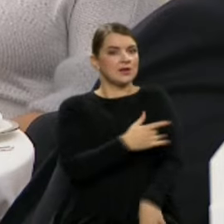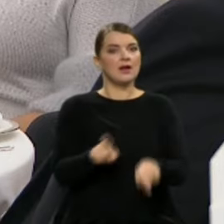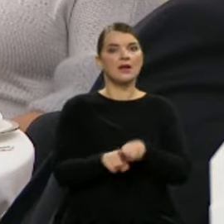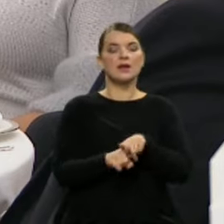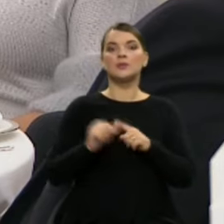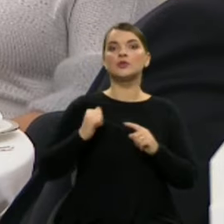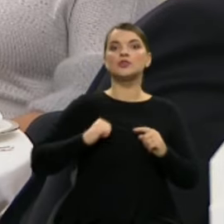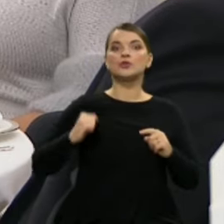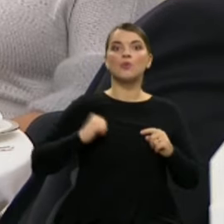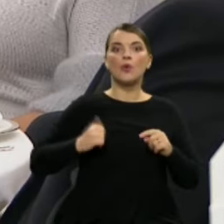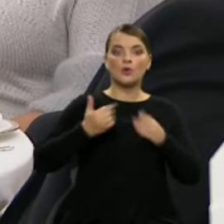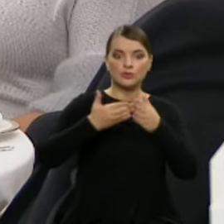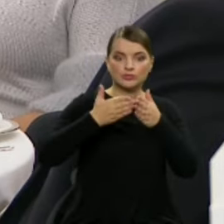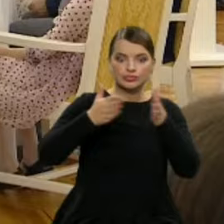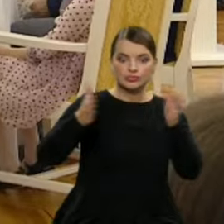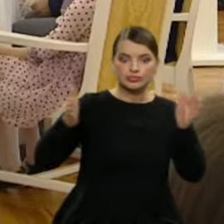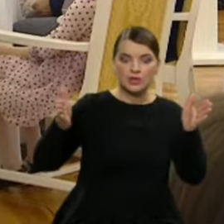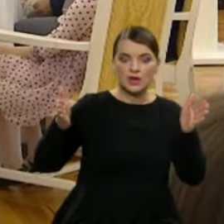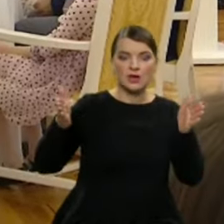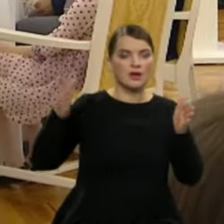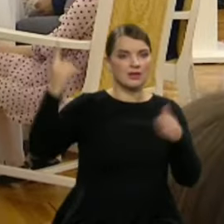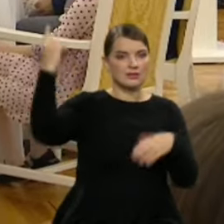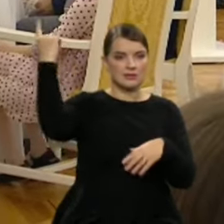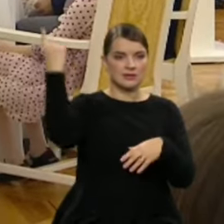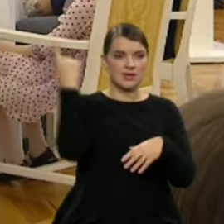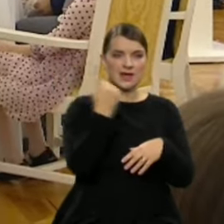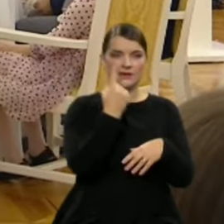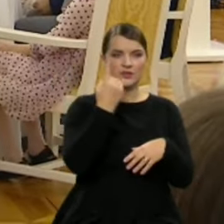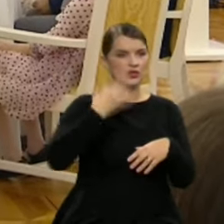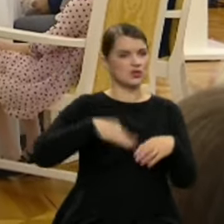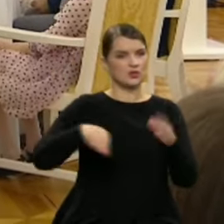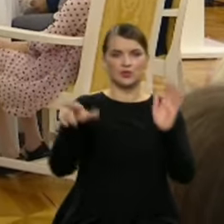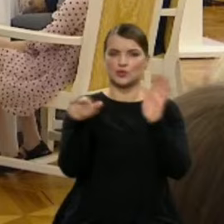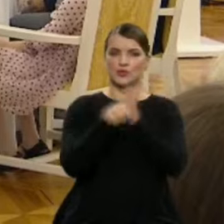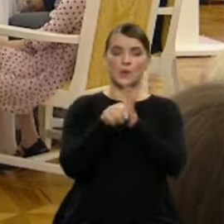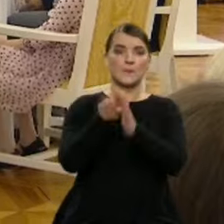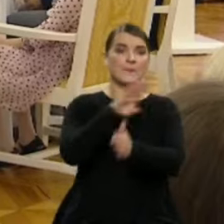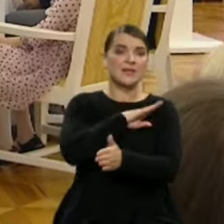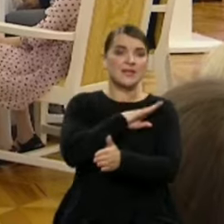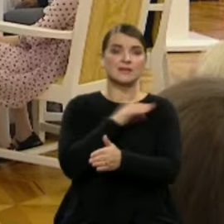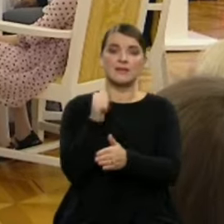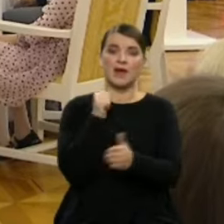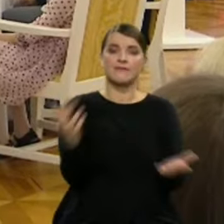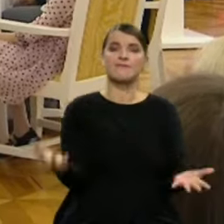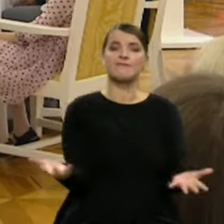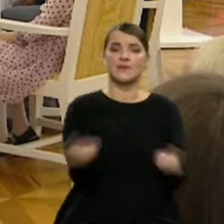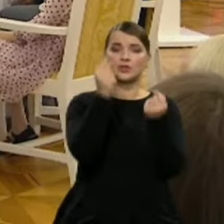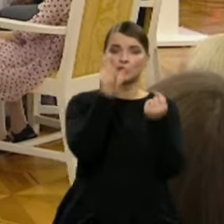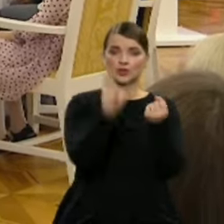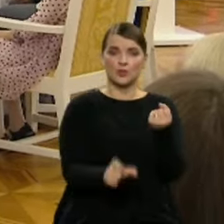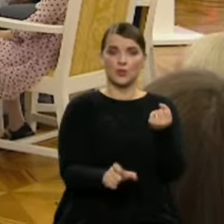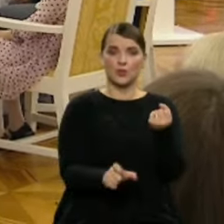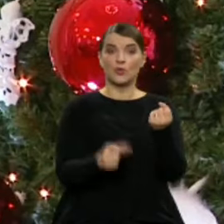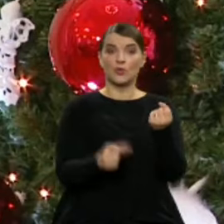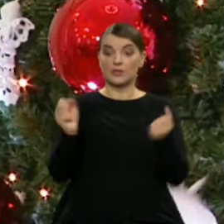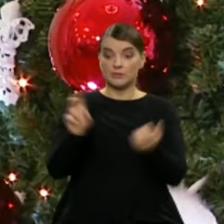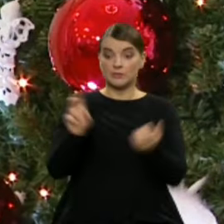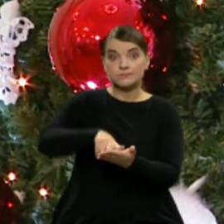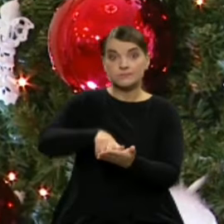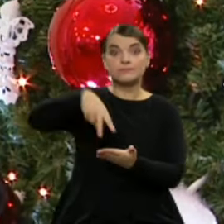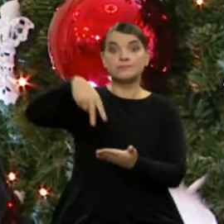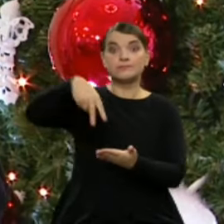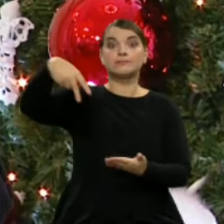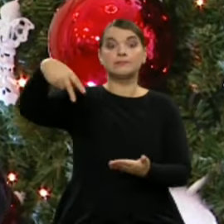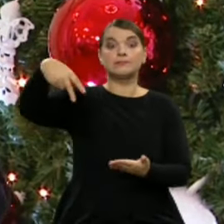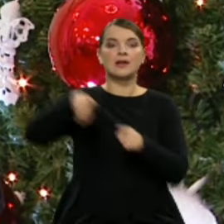žmogų reikėjo net paties Dievo Sūnaus mirties ant kryžiaus. Jo prisikėlimas yra mums